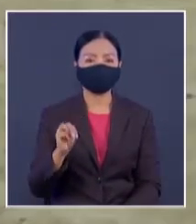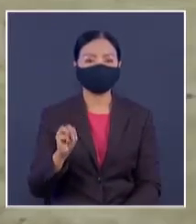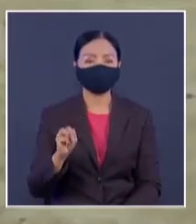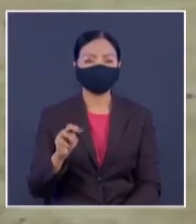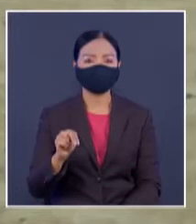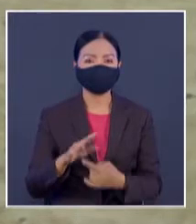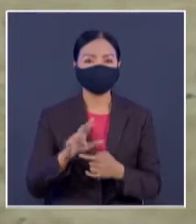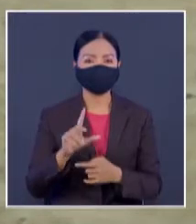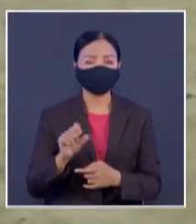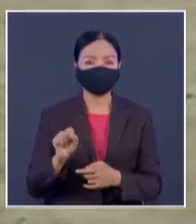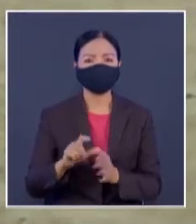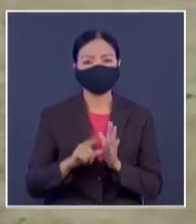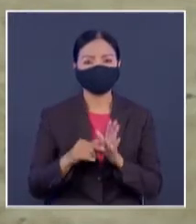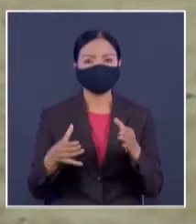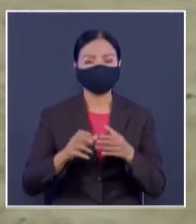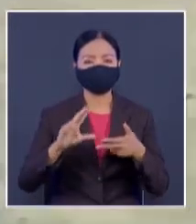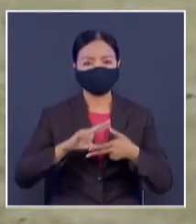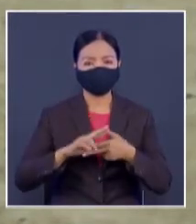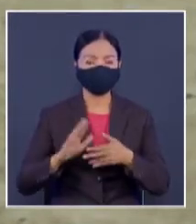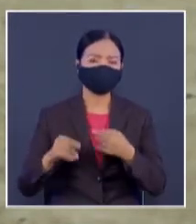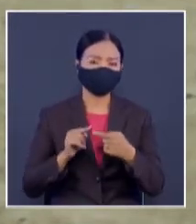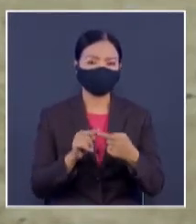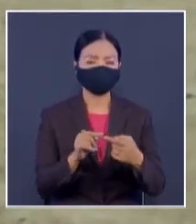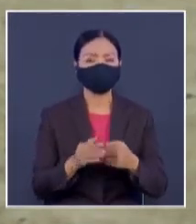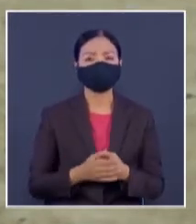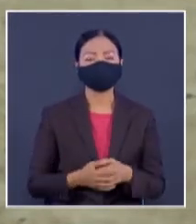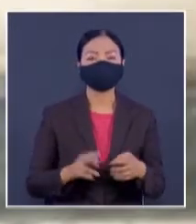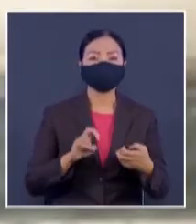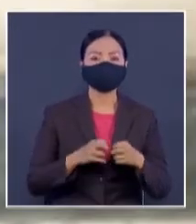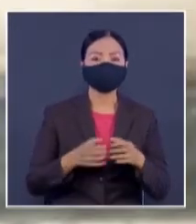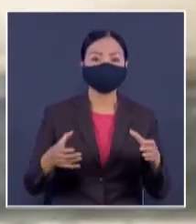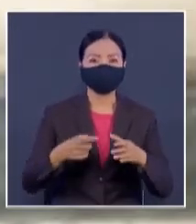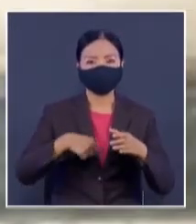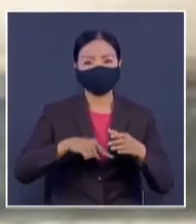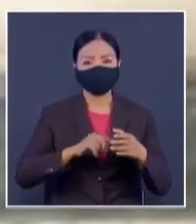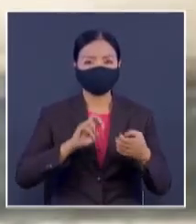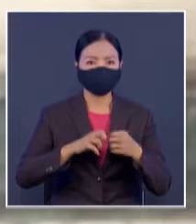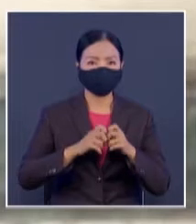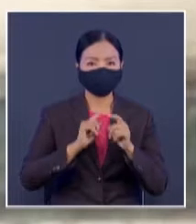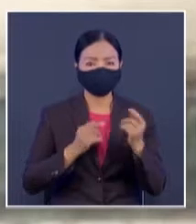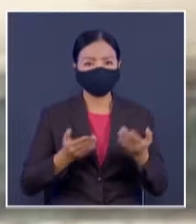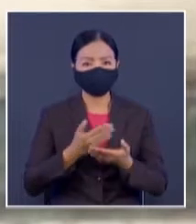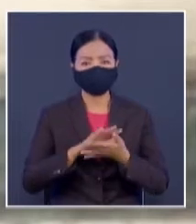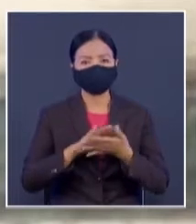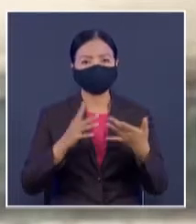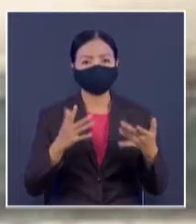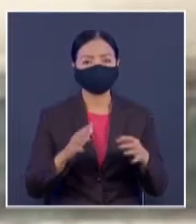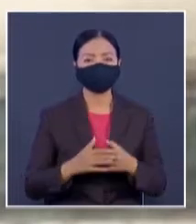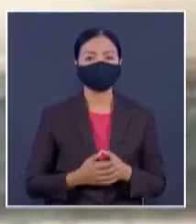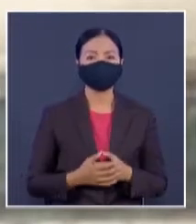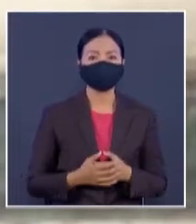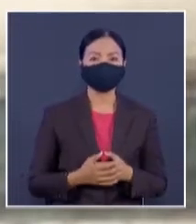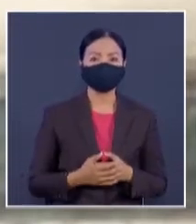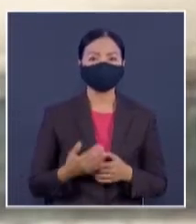าที่เลขาธิการพรรคพลังประชารัฐต่อไปนะครับส่วนเรื่องปัญหาภายในพรรคที่มีการเคลียร์กันเนี่ยก็เคลียร์กันไปที่เรียบร้อย